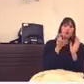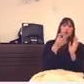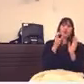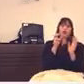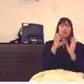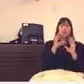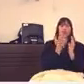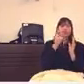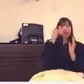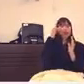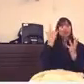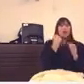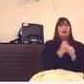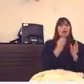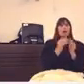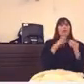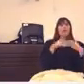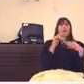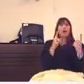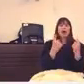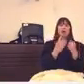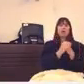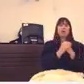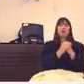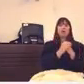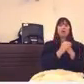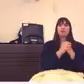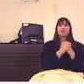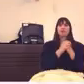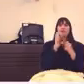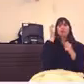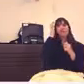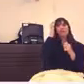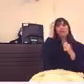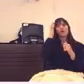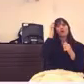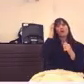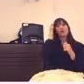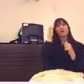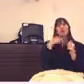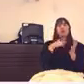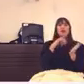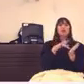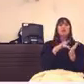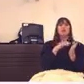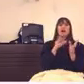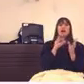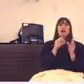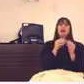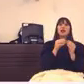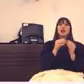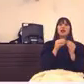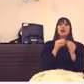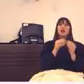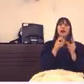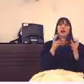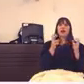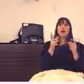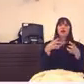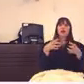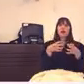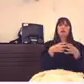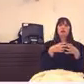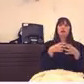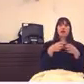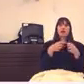צריך לחשוב מה אני עושה עם מבנים אחרים שאני נמצא בהם עם אגפי העירייה, וזה שחברי מועצה משווים אגף